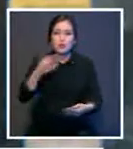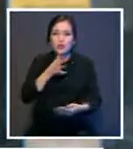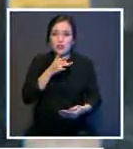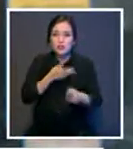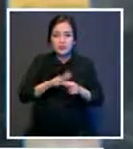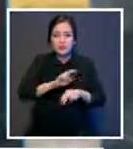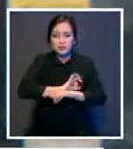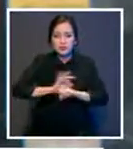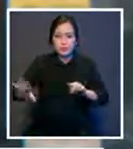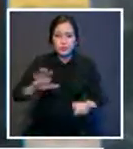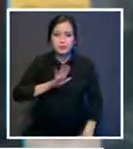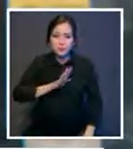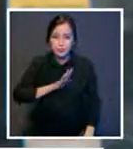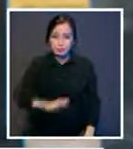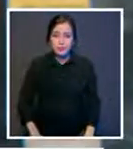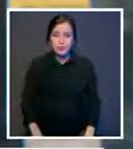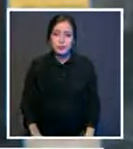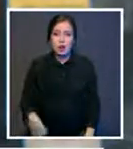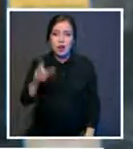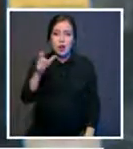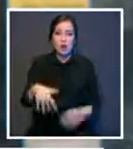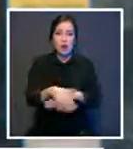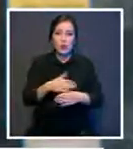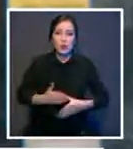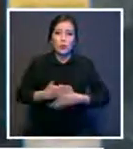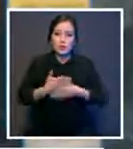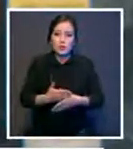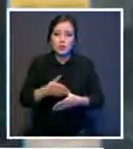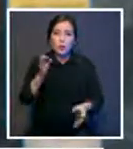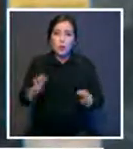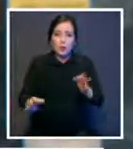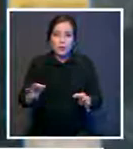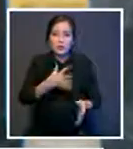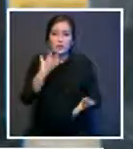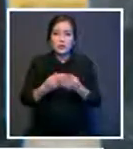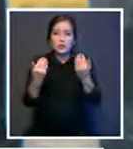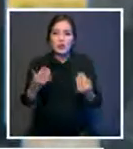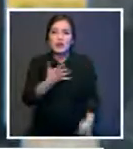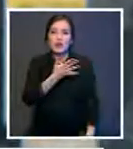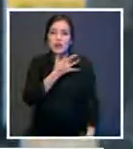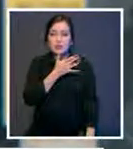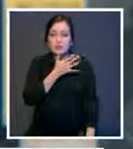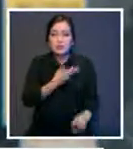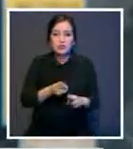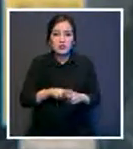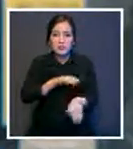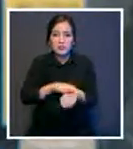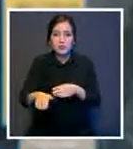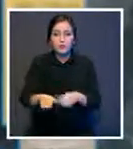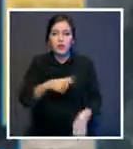жойылғаны. Және халыққа көмек жасайтын нормалардың бүгінгі күнде іске нақты